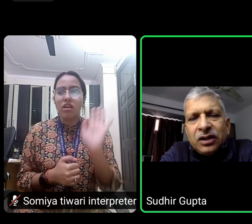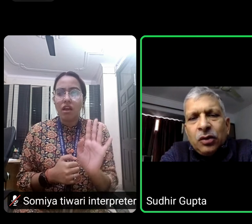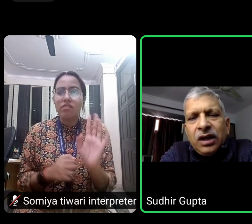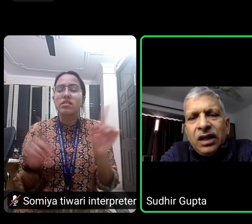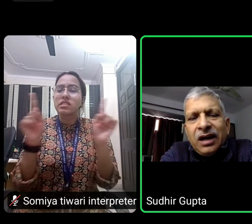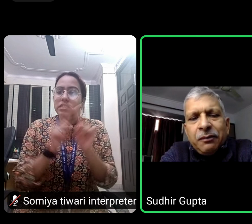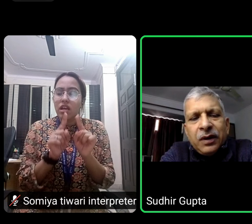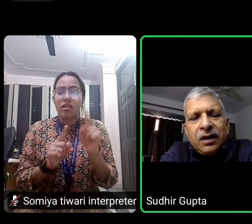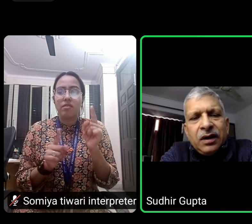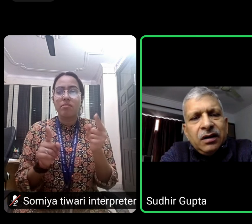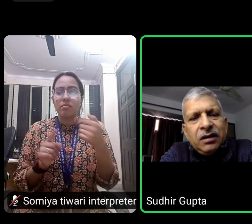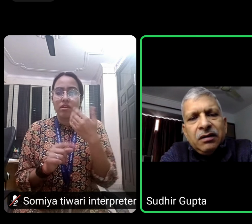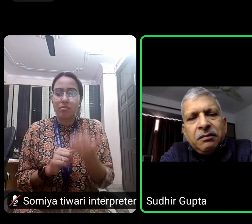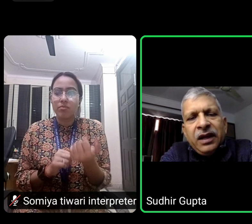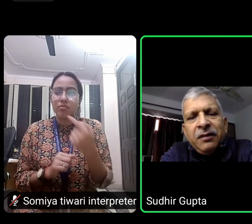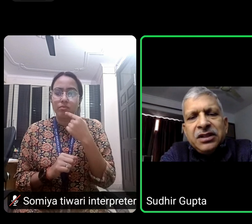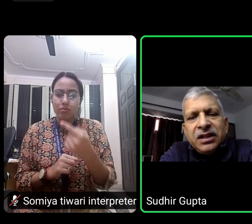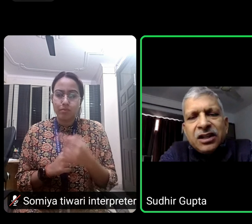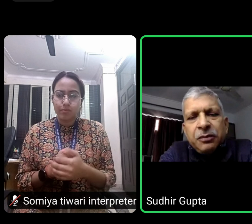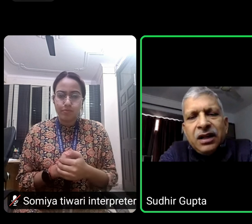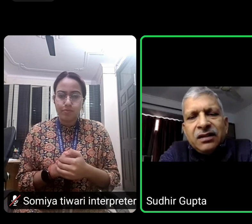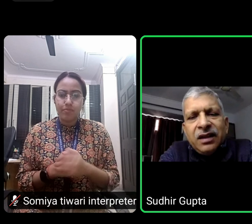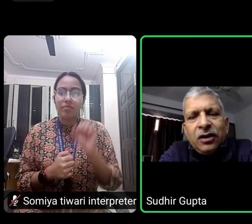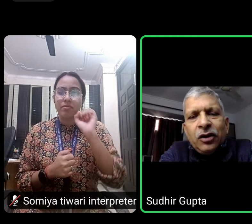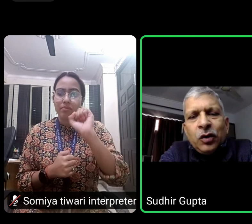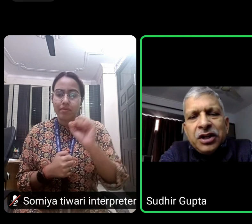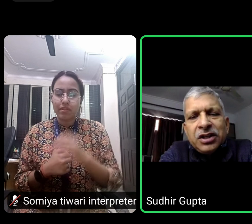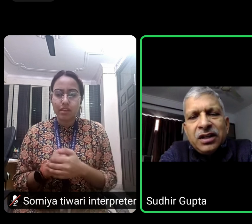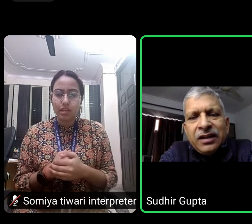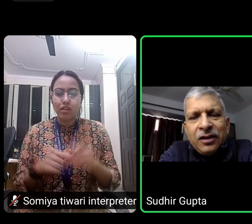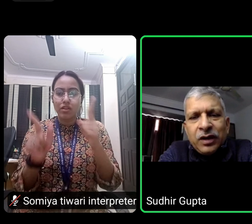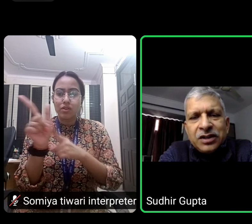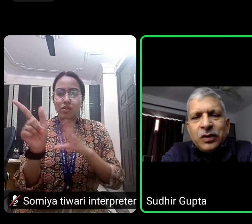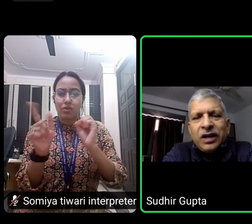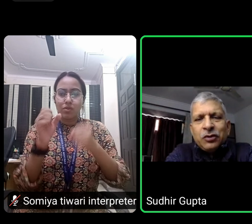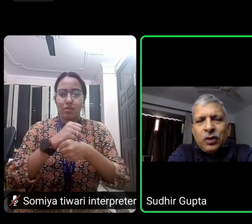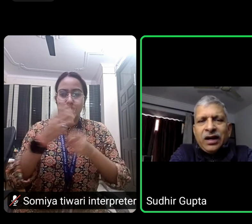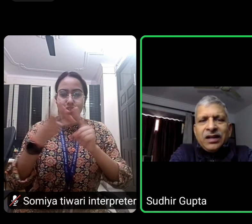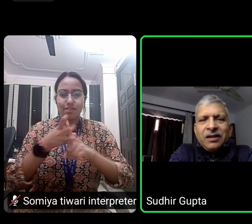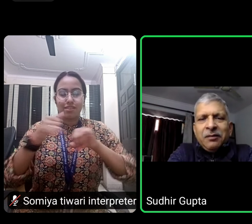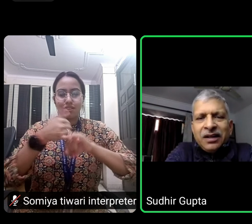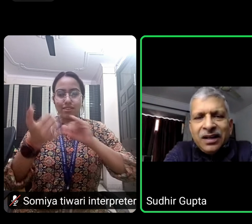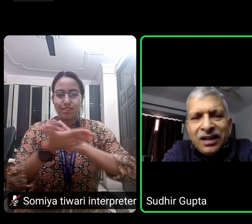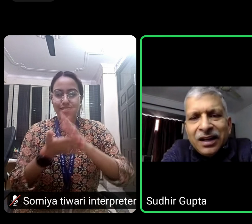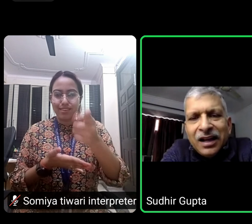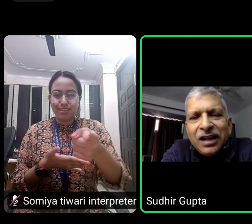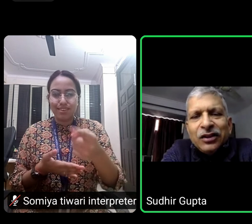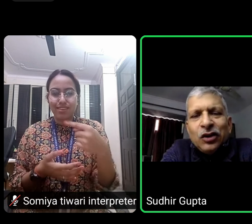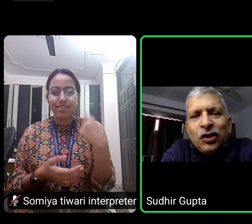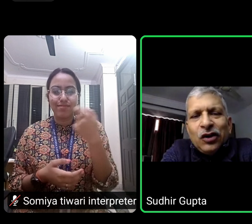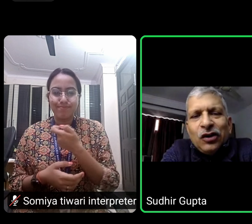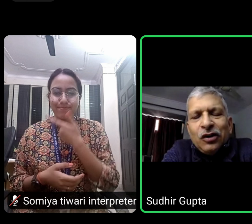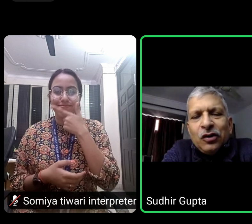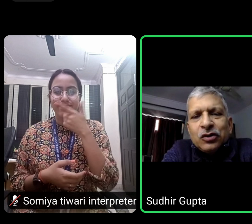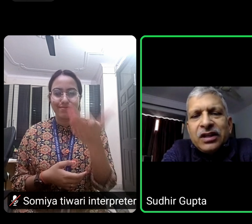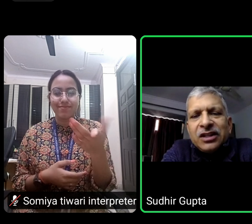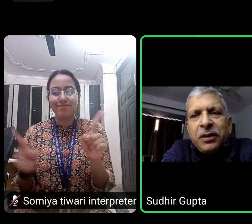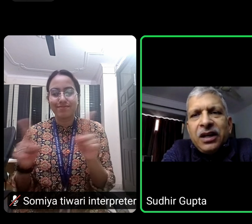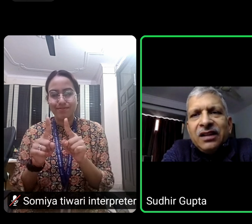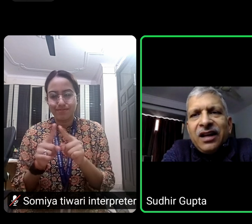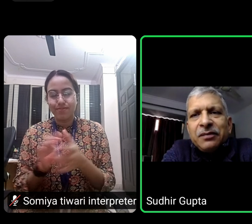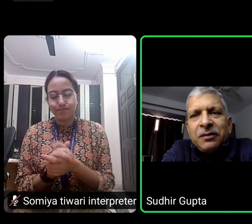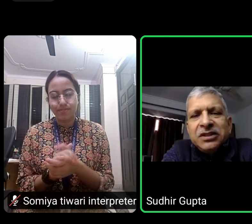कहना चाहता हूं कि आप हेमा जी के एक्सपीरियंस से और योगेश के, देखिए योगेश जो है मुस्कुरा रहा है सामने बैठ के, तो